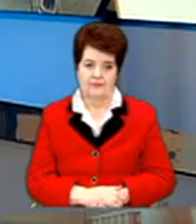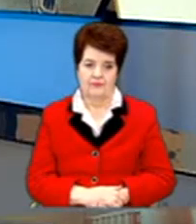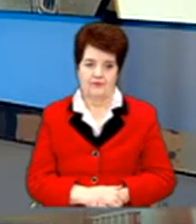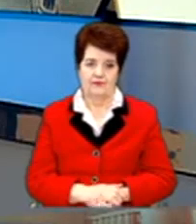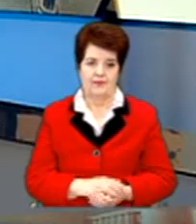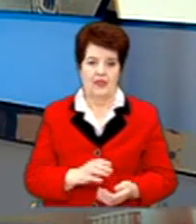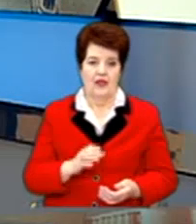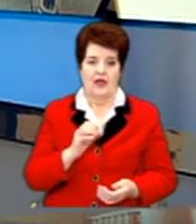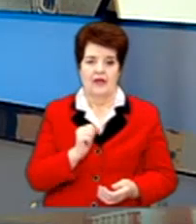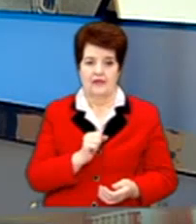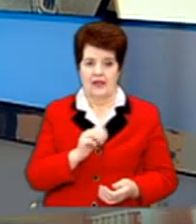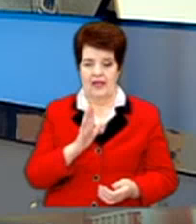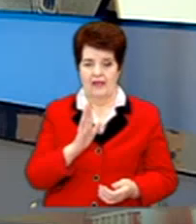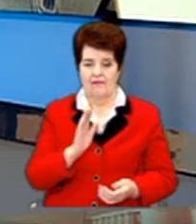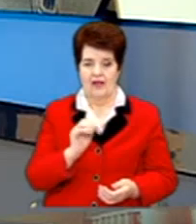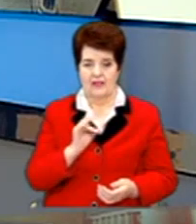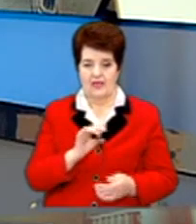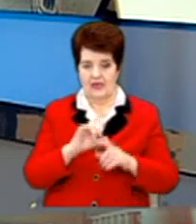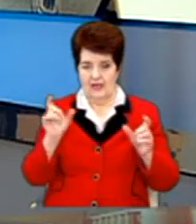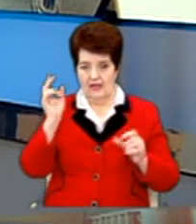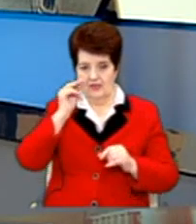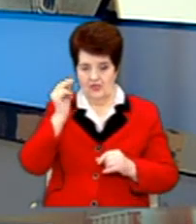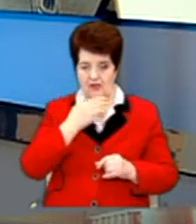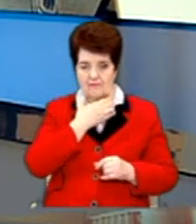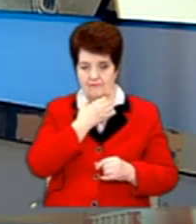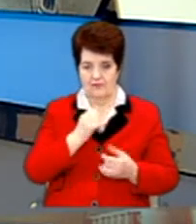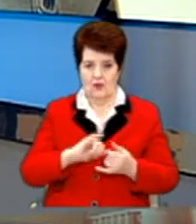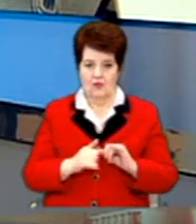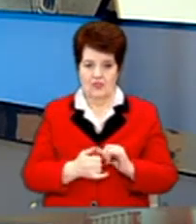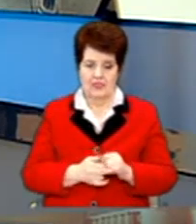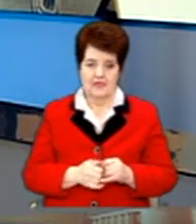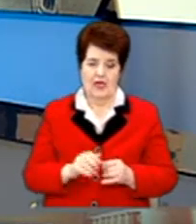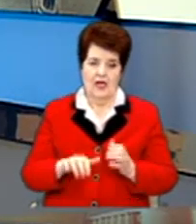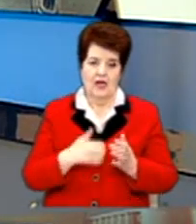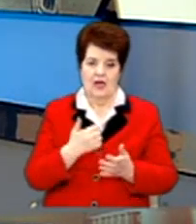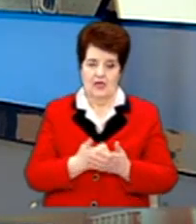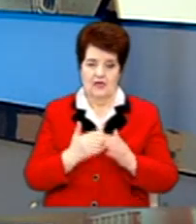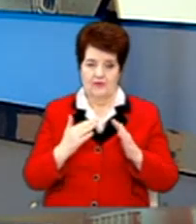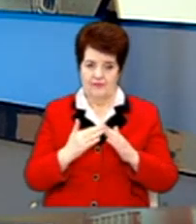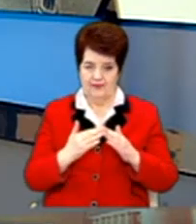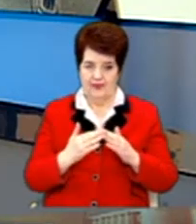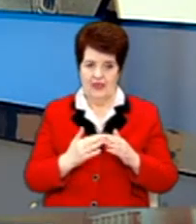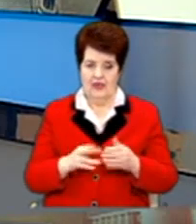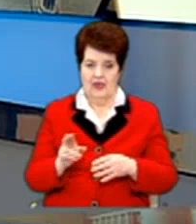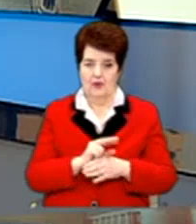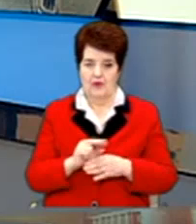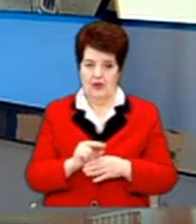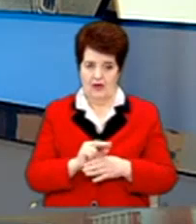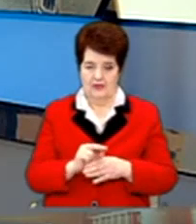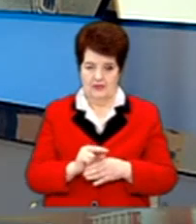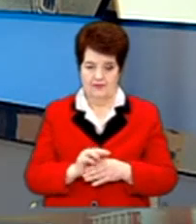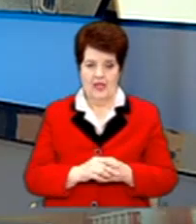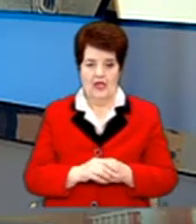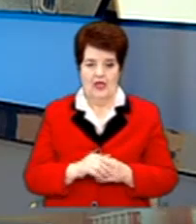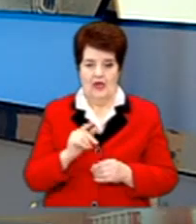Elevii liceului Andrei Vartic din Ialoveni învață în condiții dificile după ce clădirea principală a instituției de învățământ a intrat în reparații